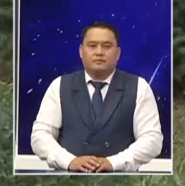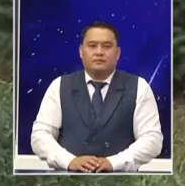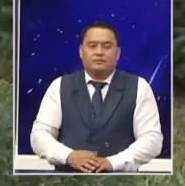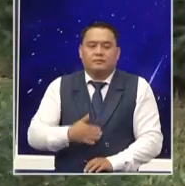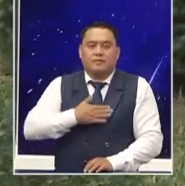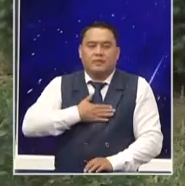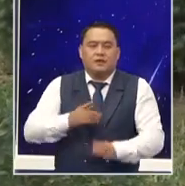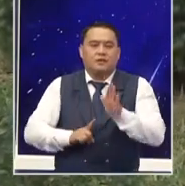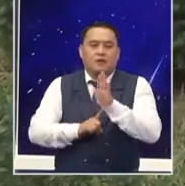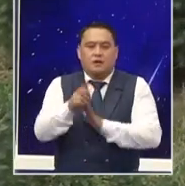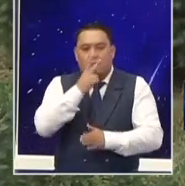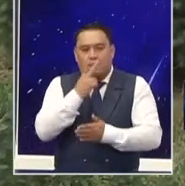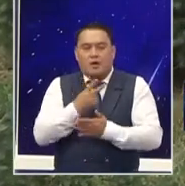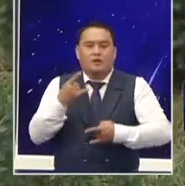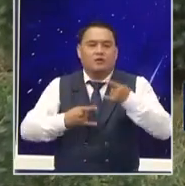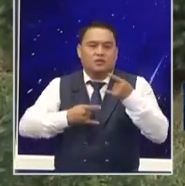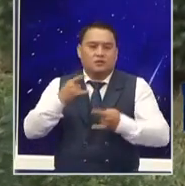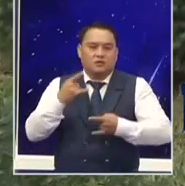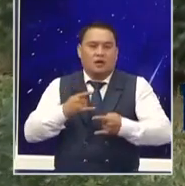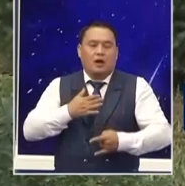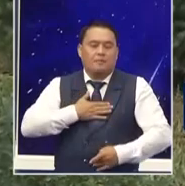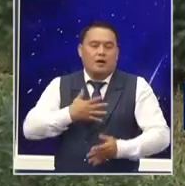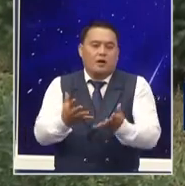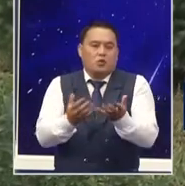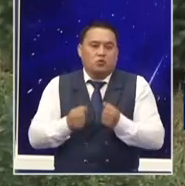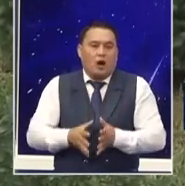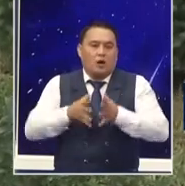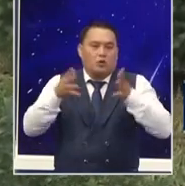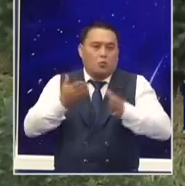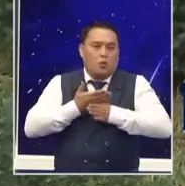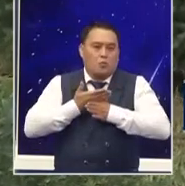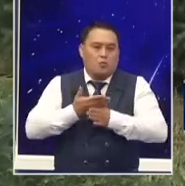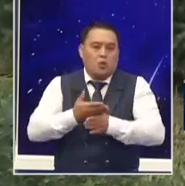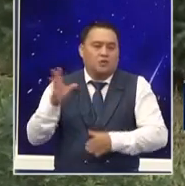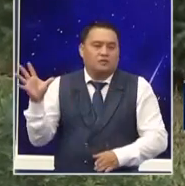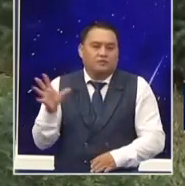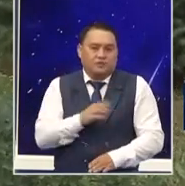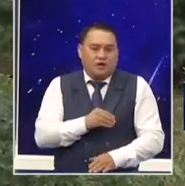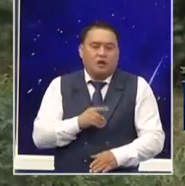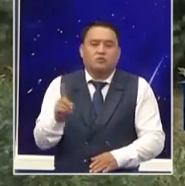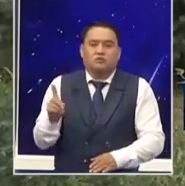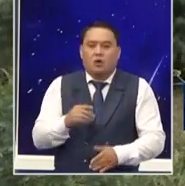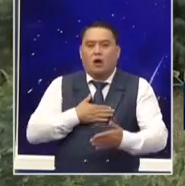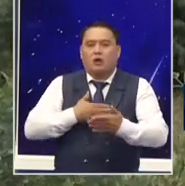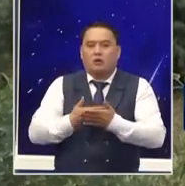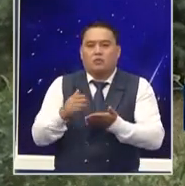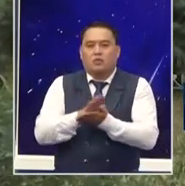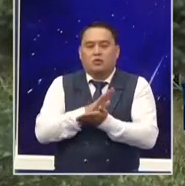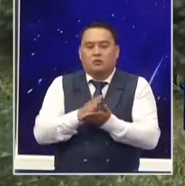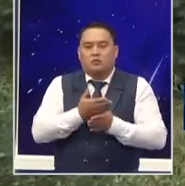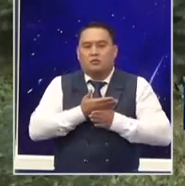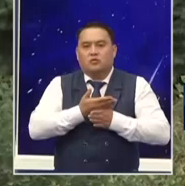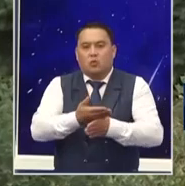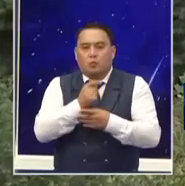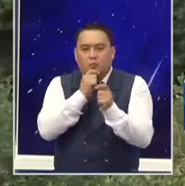Как меня начал показывать телеканал ЖТСУ, я стала получать огромную помощь отовсюду. Более того, волонтеры меня до сих пор